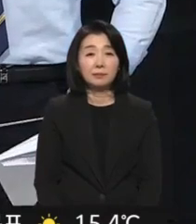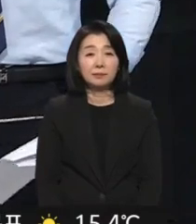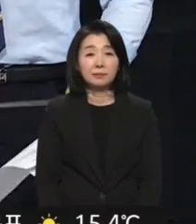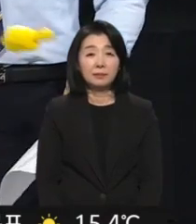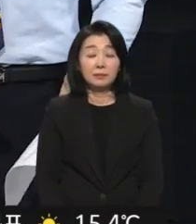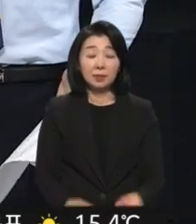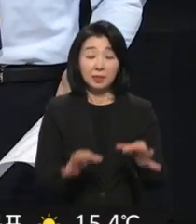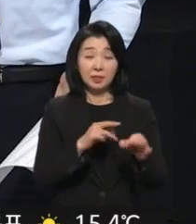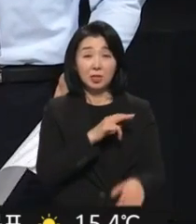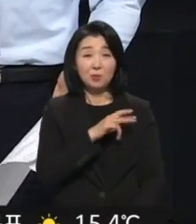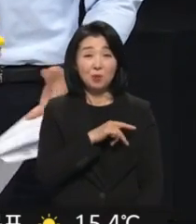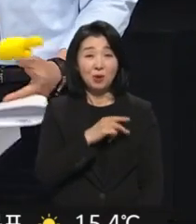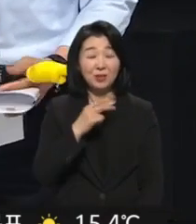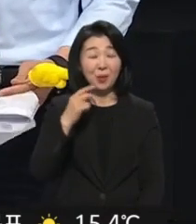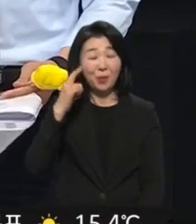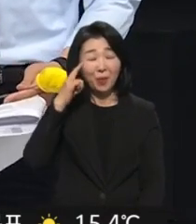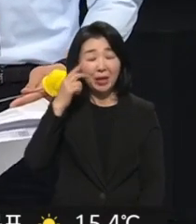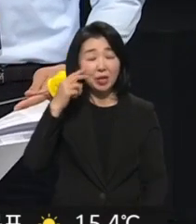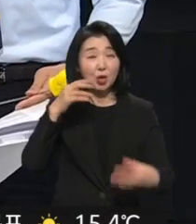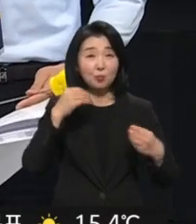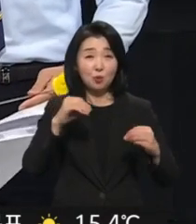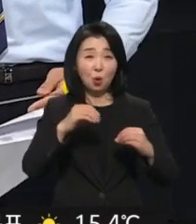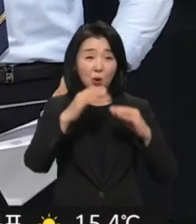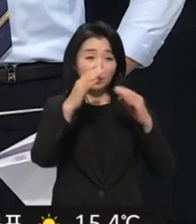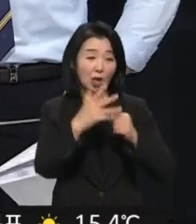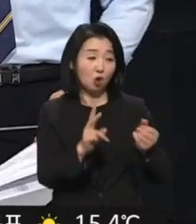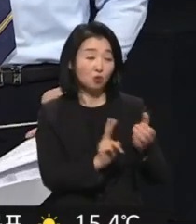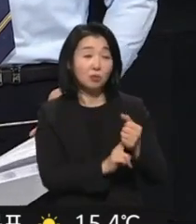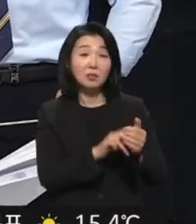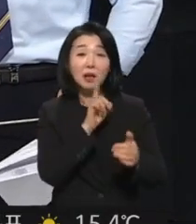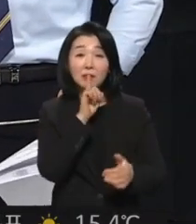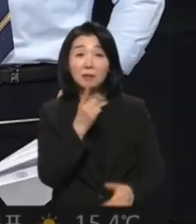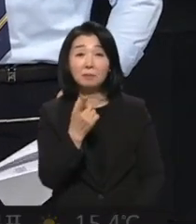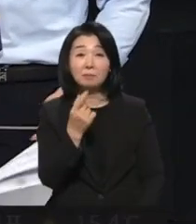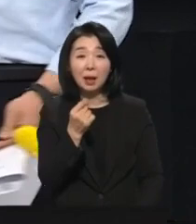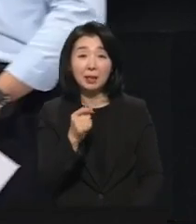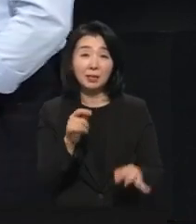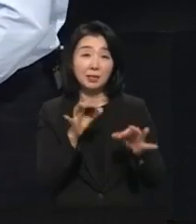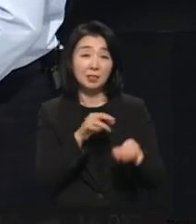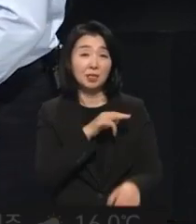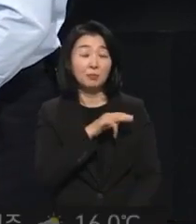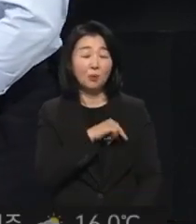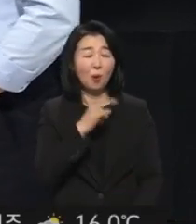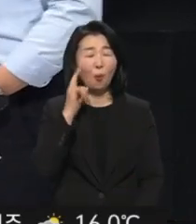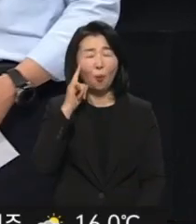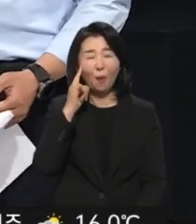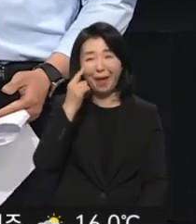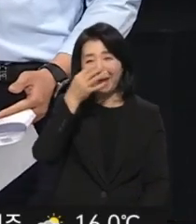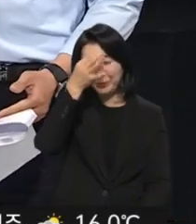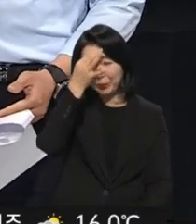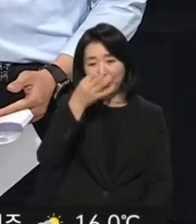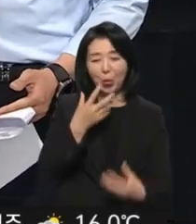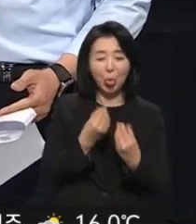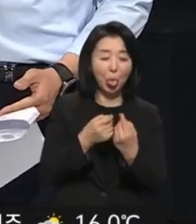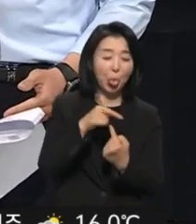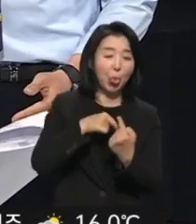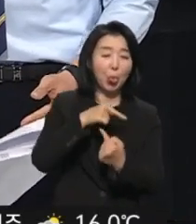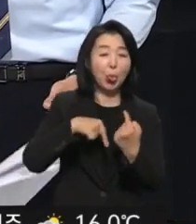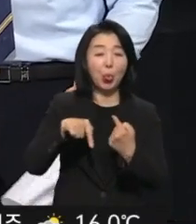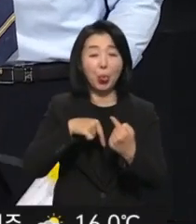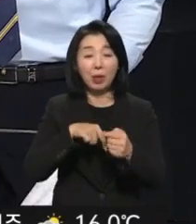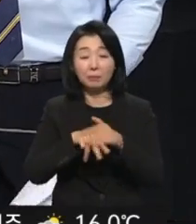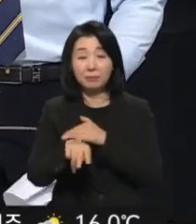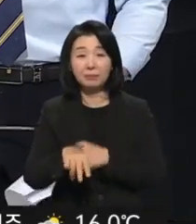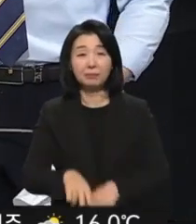김 의원이 일부러 해당 사실을 숨겼다는 지적이 이렇죠. 김 의원은 잔기술을 썼을 뿐이라는 해명으로